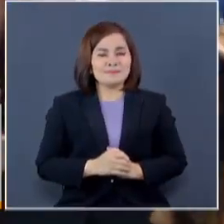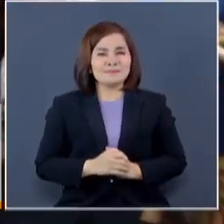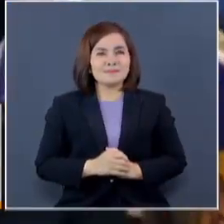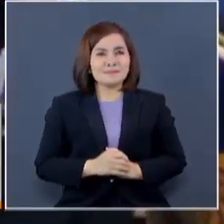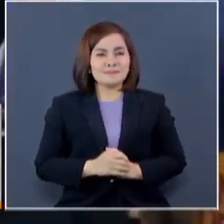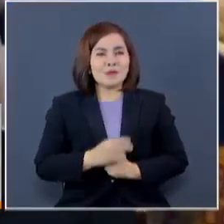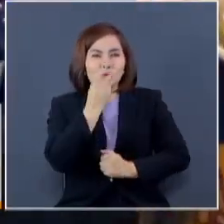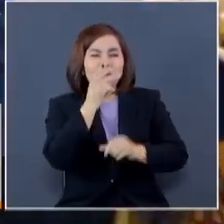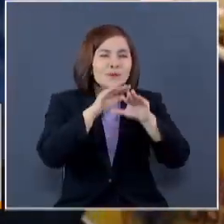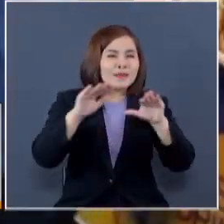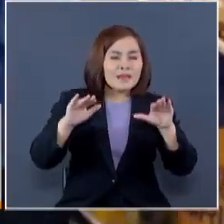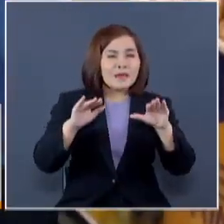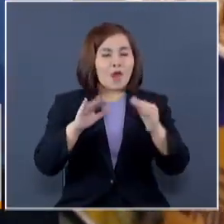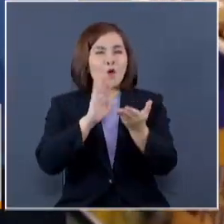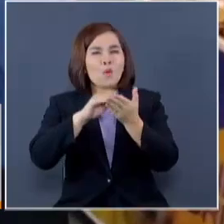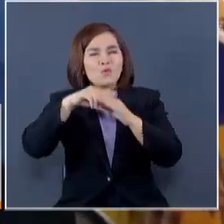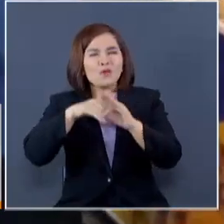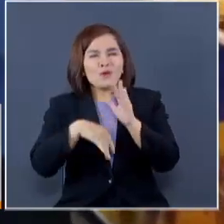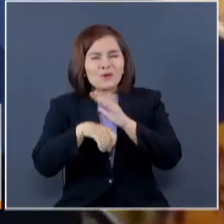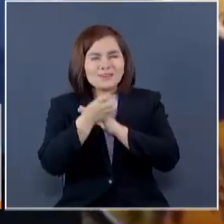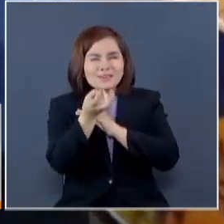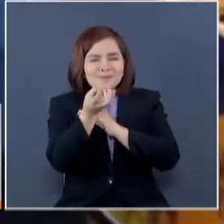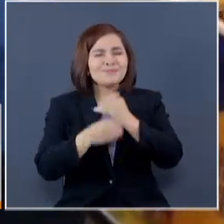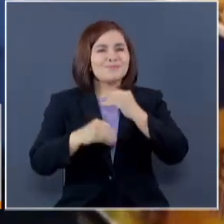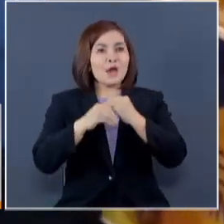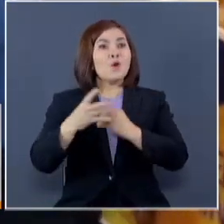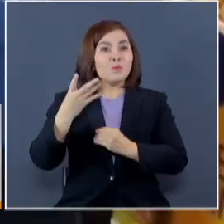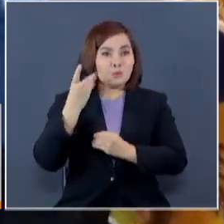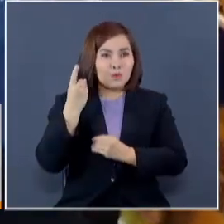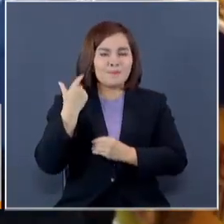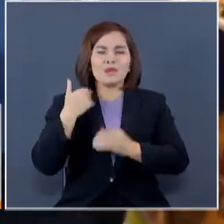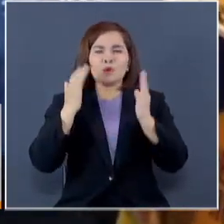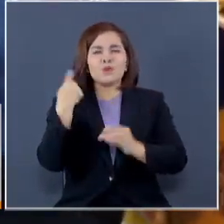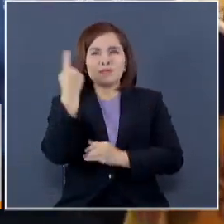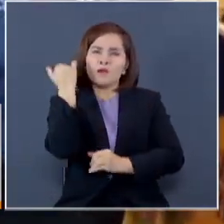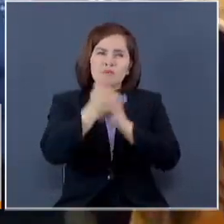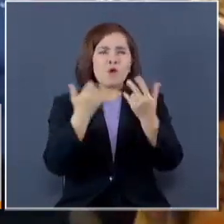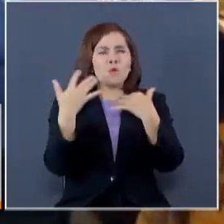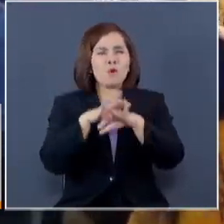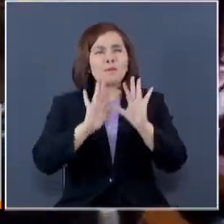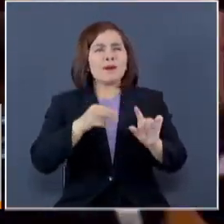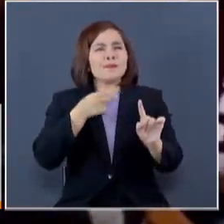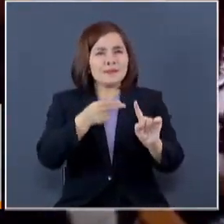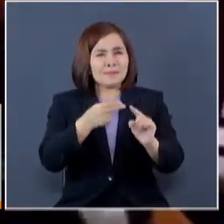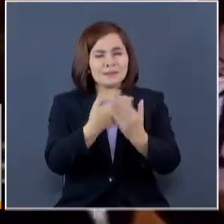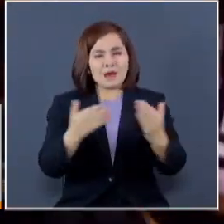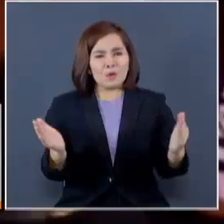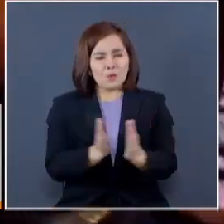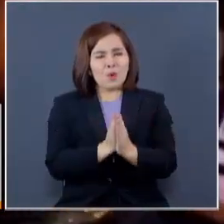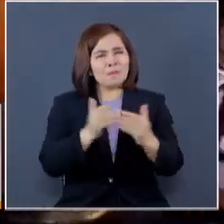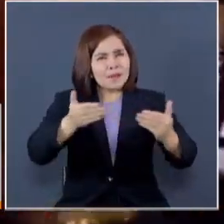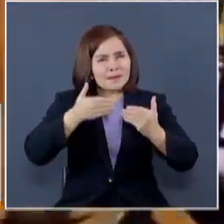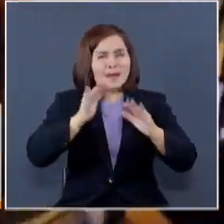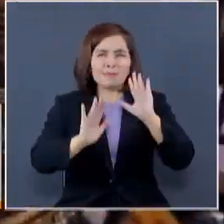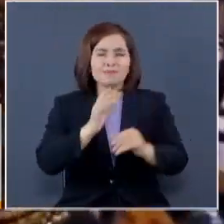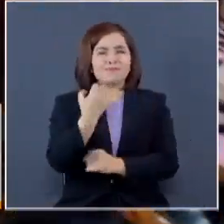ฮะมัวแต่ดูเด็กมัวแต่ดูผีฮะ เขาบอกว่าจะมีนักท่องเที่ยวเมื่อวานนี้ที่มาเนี่ย10,000 คนครับเงินสะพัดก็ประมาณ10ล้านบาทนะเห็นแล้ว